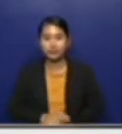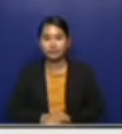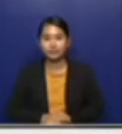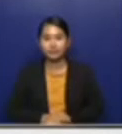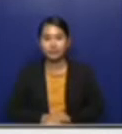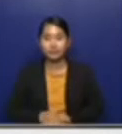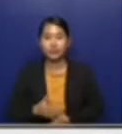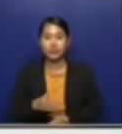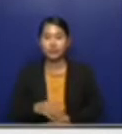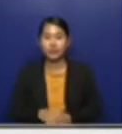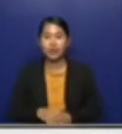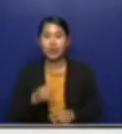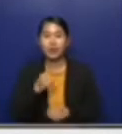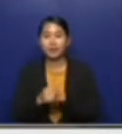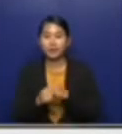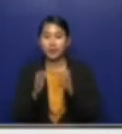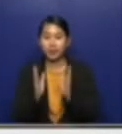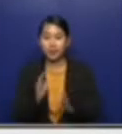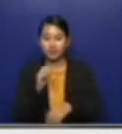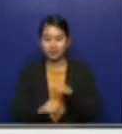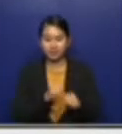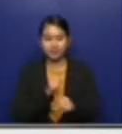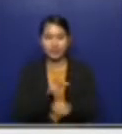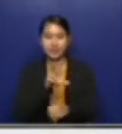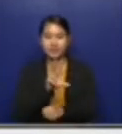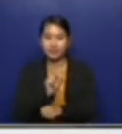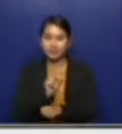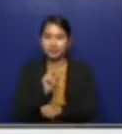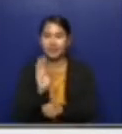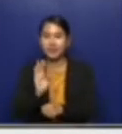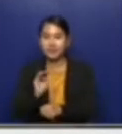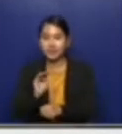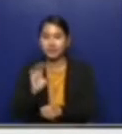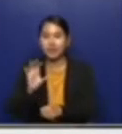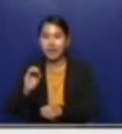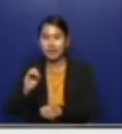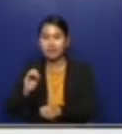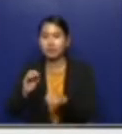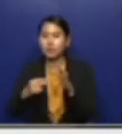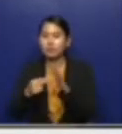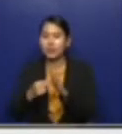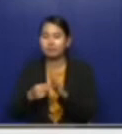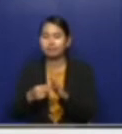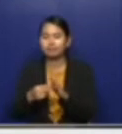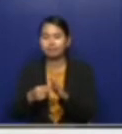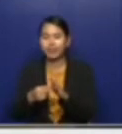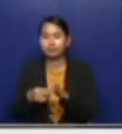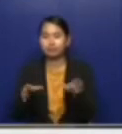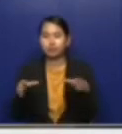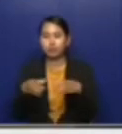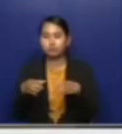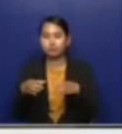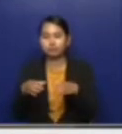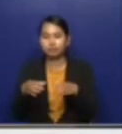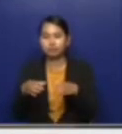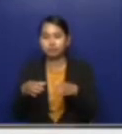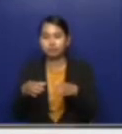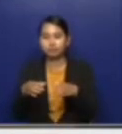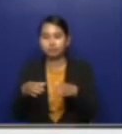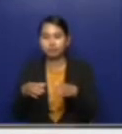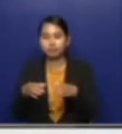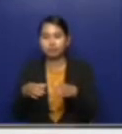คน30 40 50เนี่ยผมคิดว่าเป็นรุ่นกลางเก่ากลางใหม่เป็นรุ่นกลางเก่ากลาง